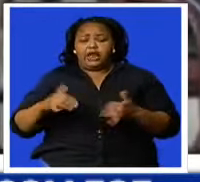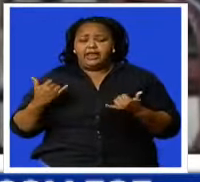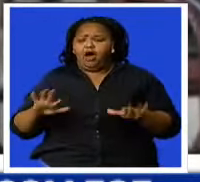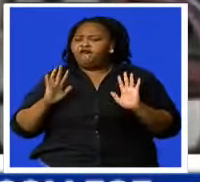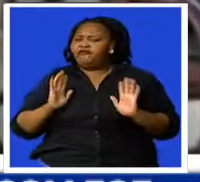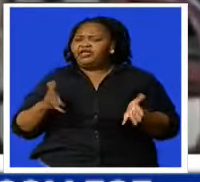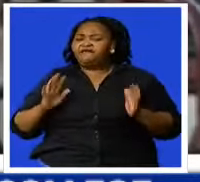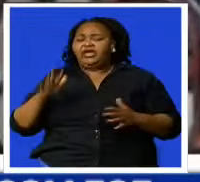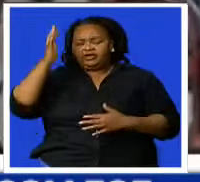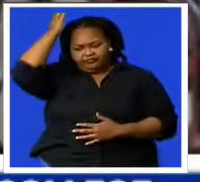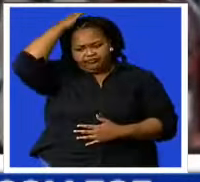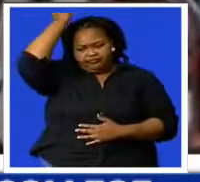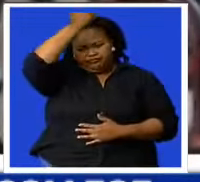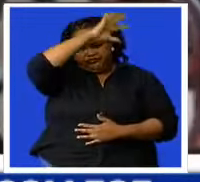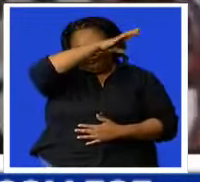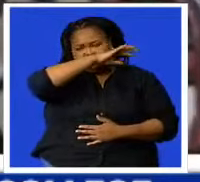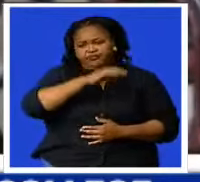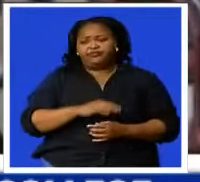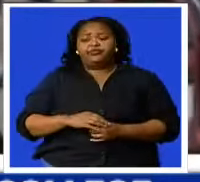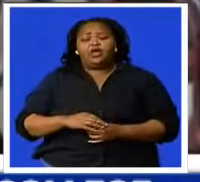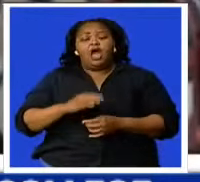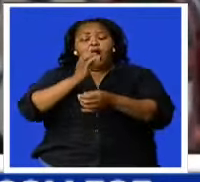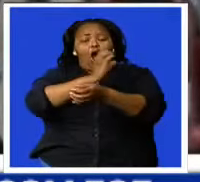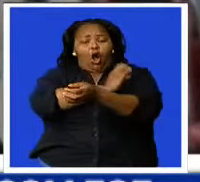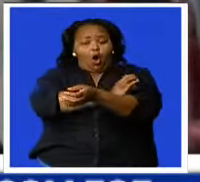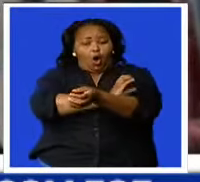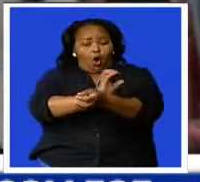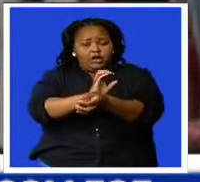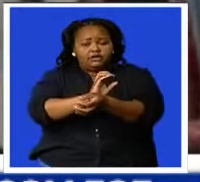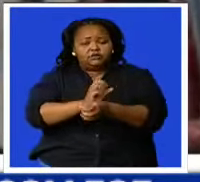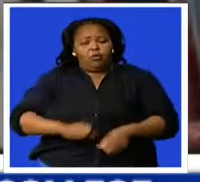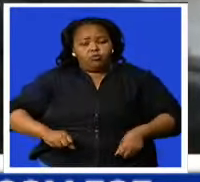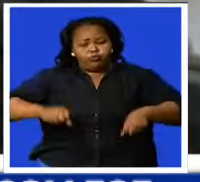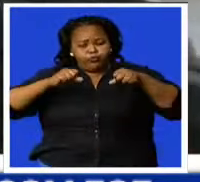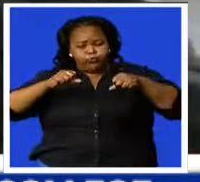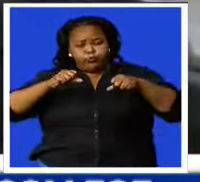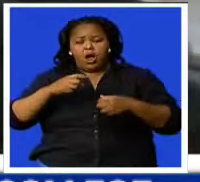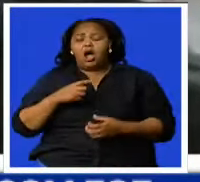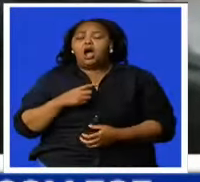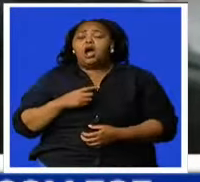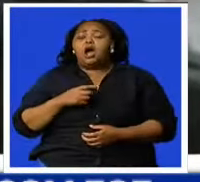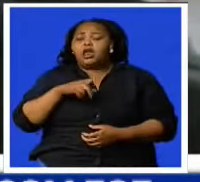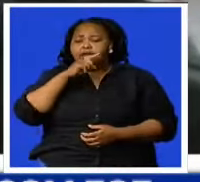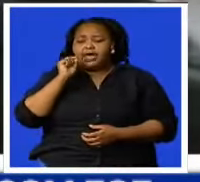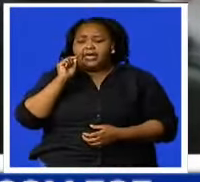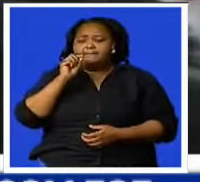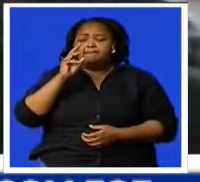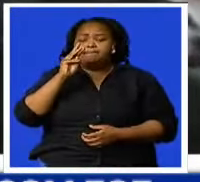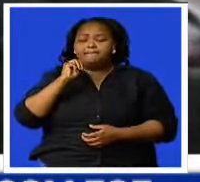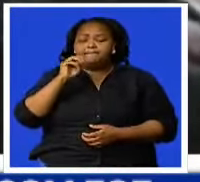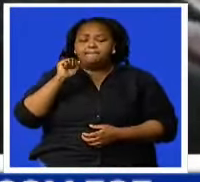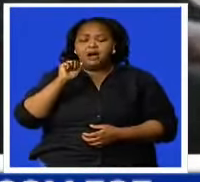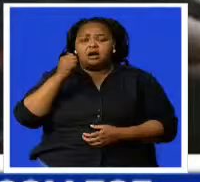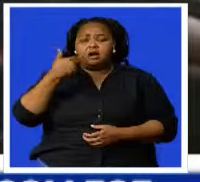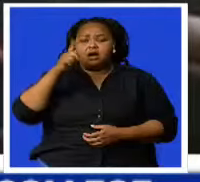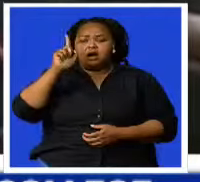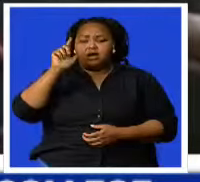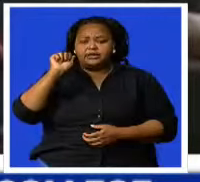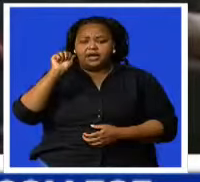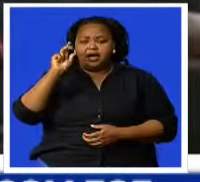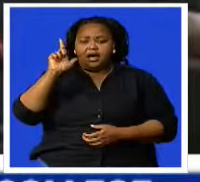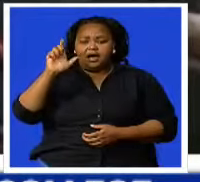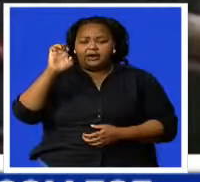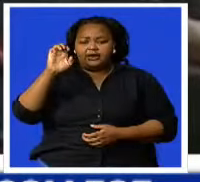Amos Mahlalela uthi noma bekumadima kuchuba tinhlelo tekufunza ngenxa yemkhuhlane lokhungethe umhlaba wonke iCOVID-19, lowabita